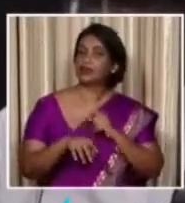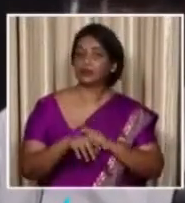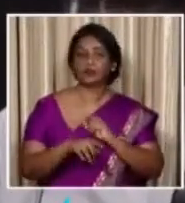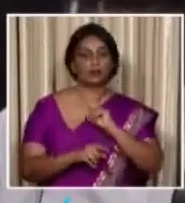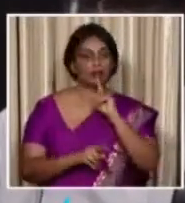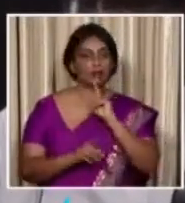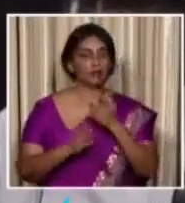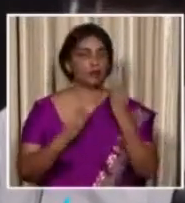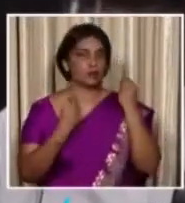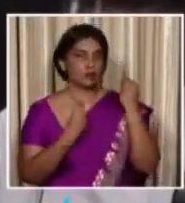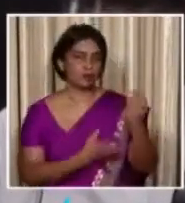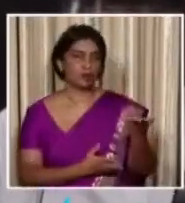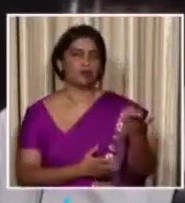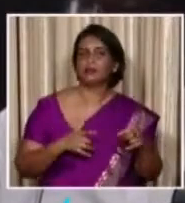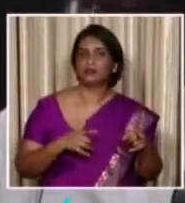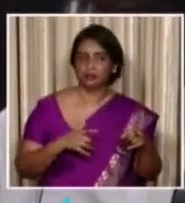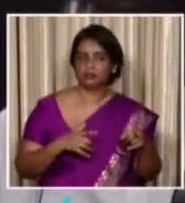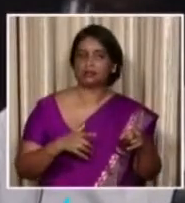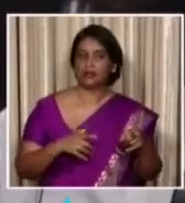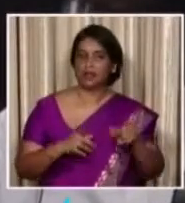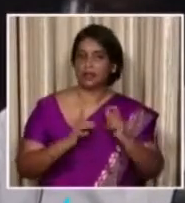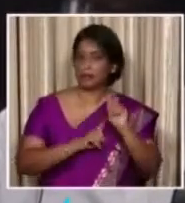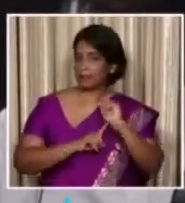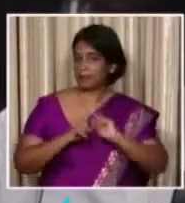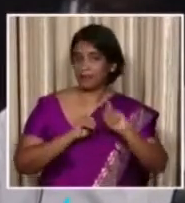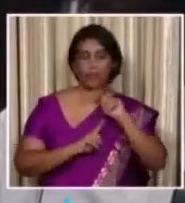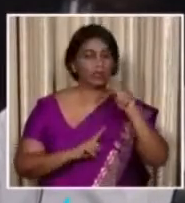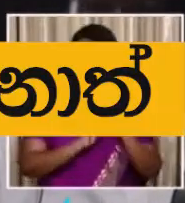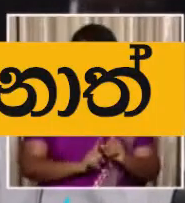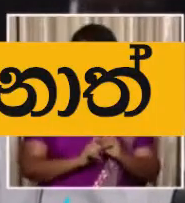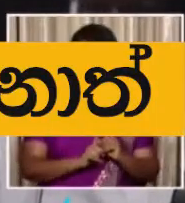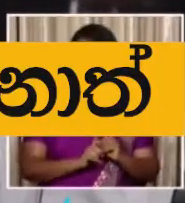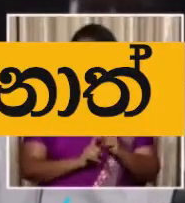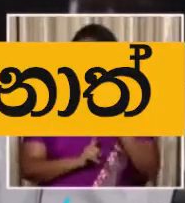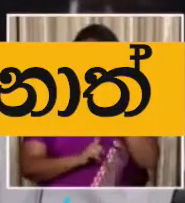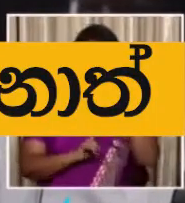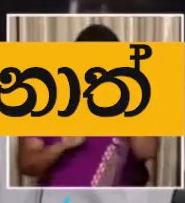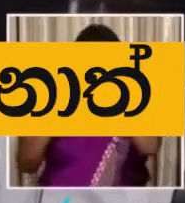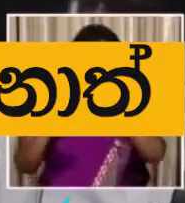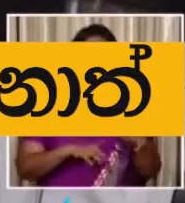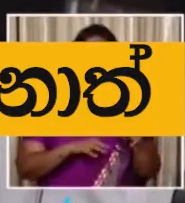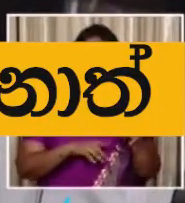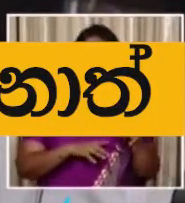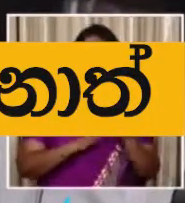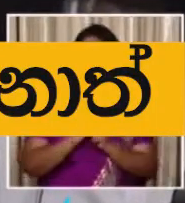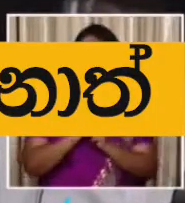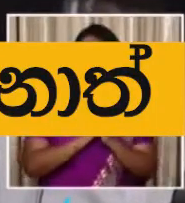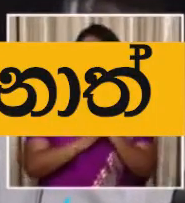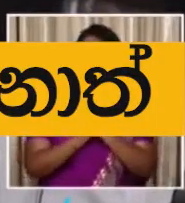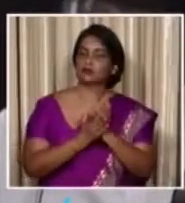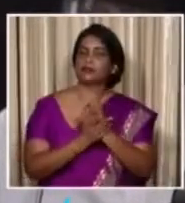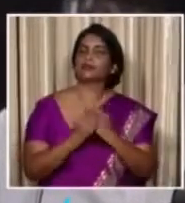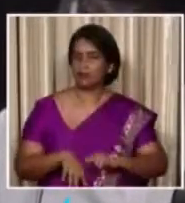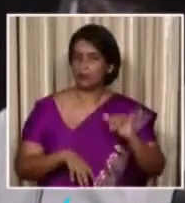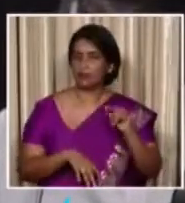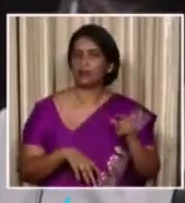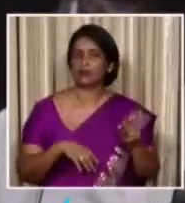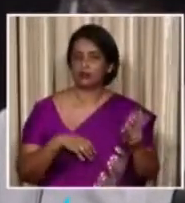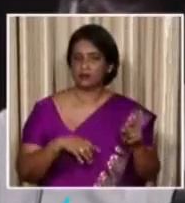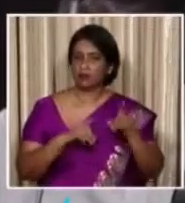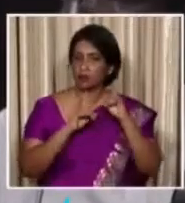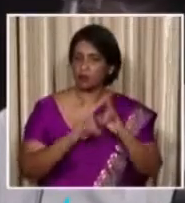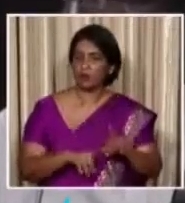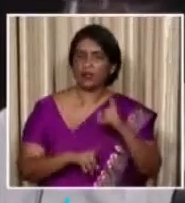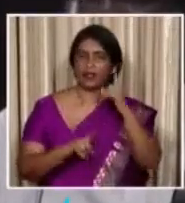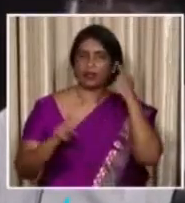කරේ අපරාධකරුවන් වෙනුවෙන් මිසක් මේ පාර්ලිමේන්තුවේ 225ම මාස 6ක් ඉඩ දුන්නොත් පාතාලි මේ රටෙන් තුරන් කරන්න පුළුවන්. මේ වගේ